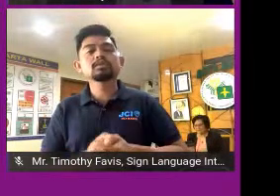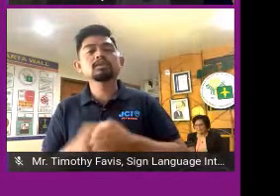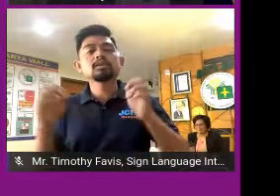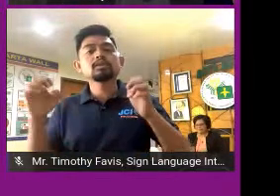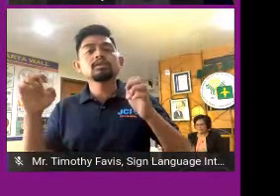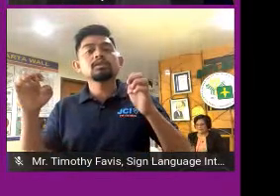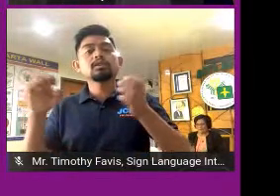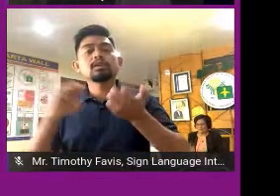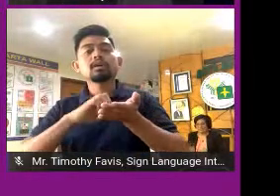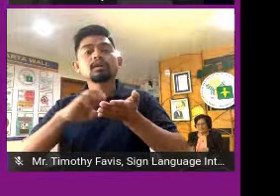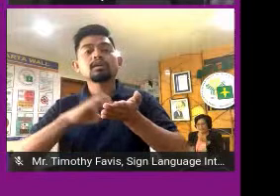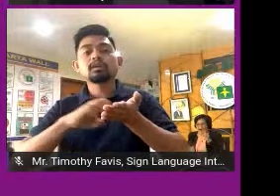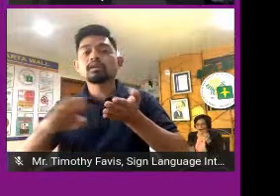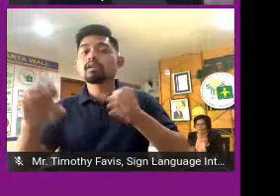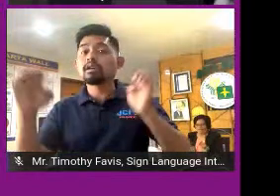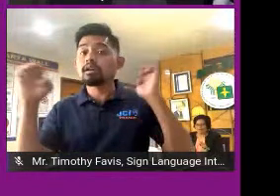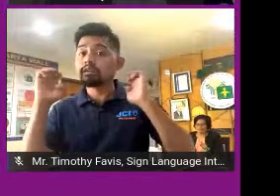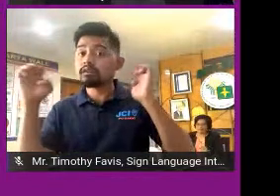exercise,